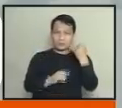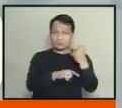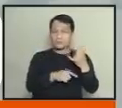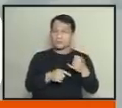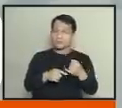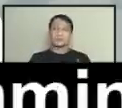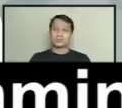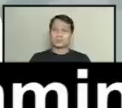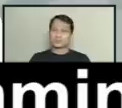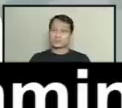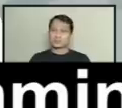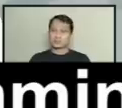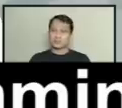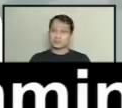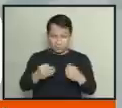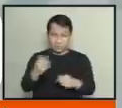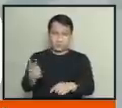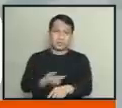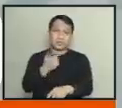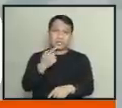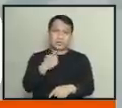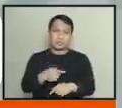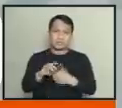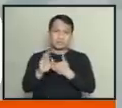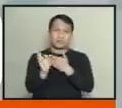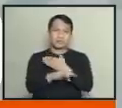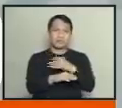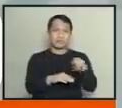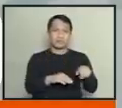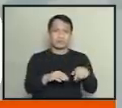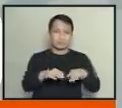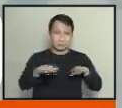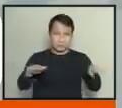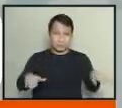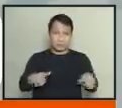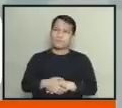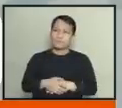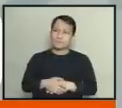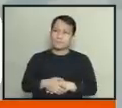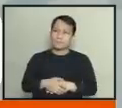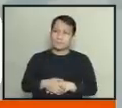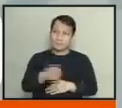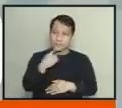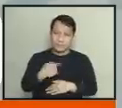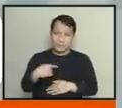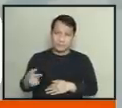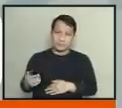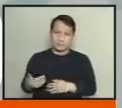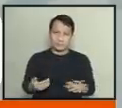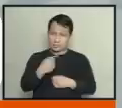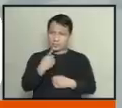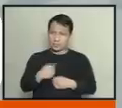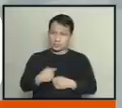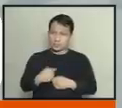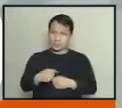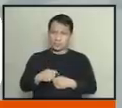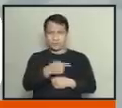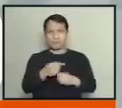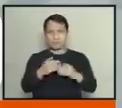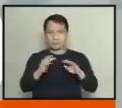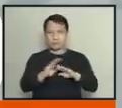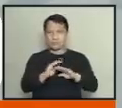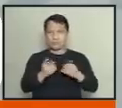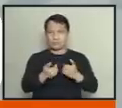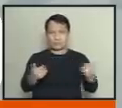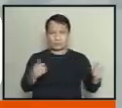kaming nag-iwalay, sir. Walang anak namin. Pinabalik ko lang po dahil nga sa mga bata, naawa ko. So, ngayon, nasa akin na po yung mga bata. Wala na po, sa poder